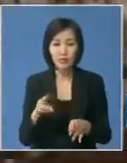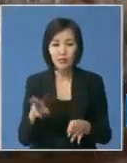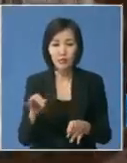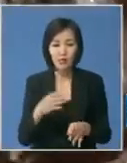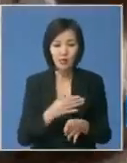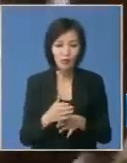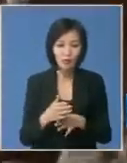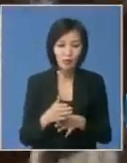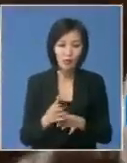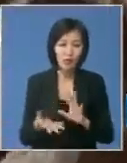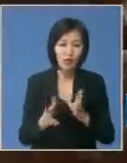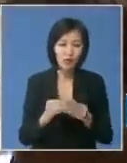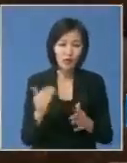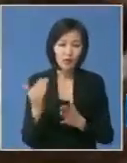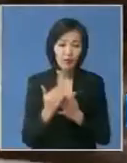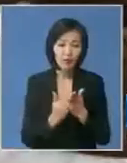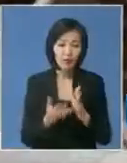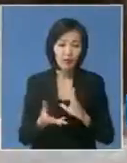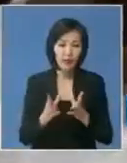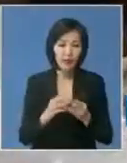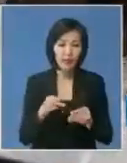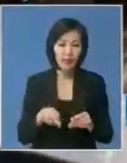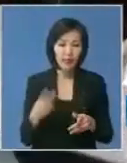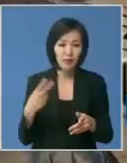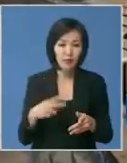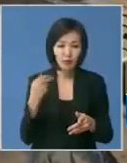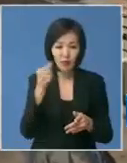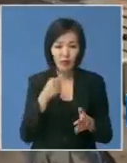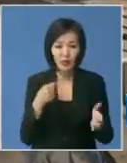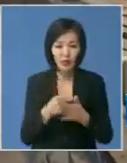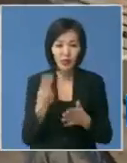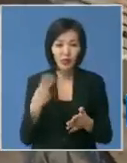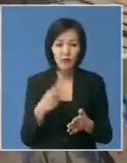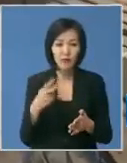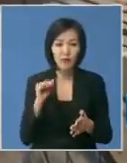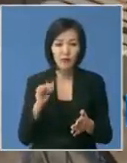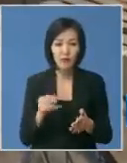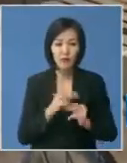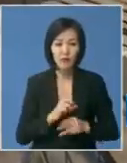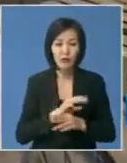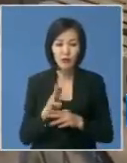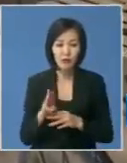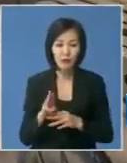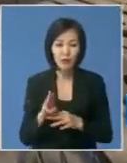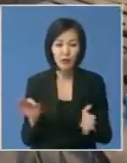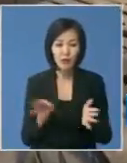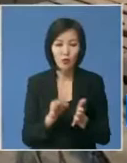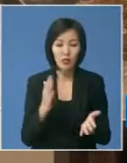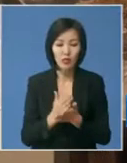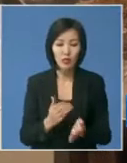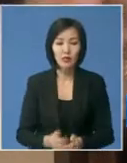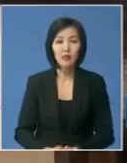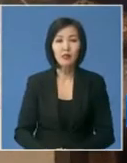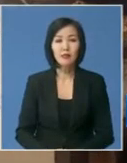қаржы бөлінді. Жалпы бұл бағдарлама аясында 2020 жылға дейін 22 мың адамды еңбекпен қамтуды көзделген. Ербол Алияс, Фержан